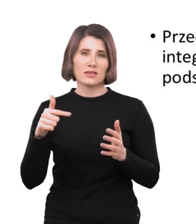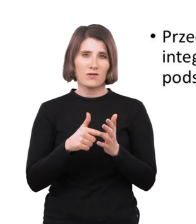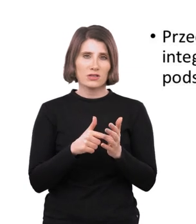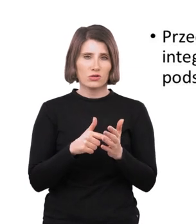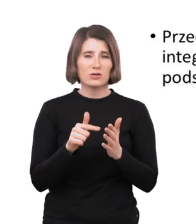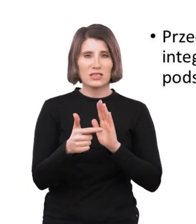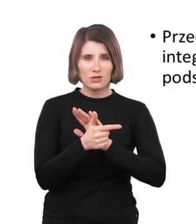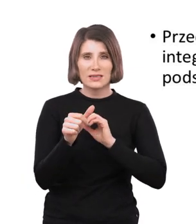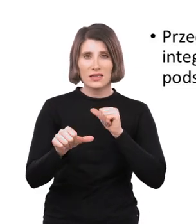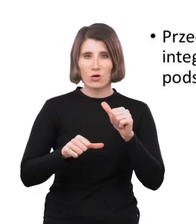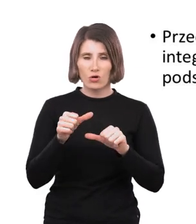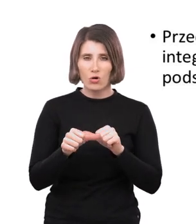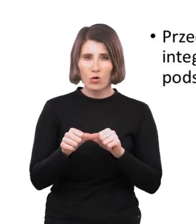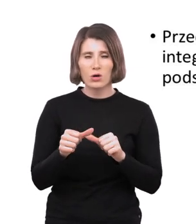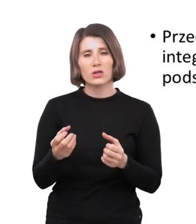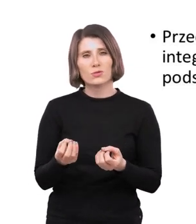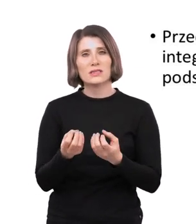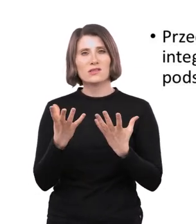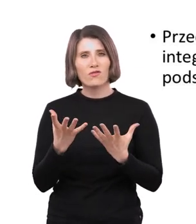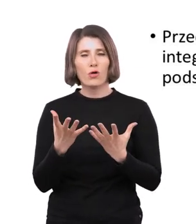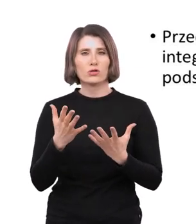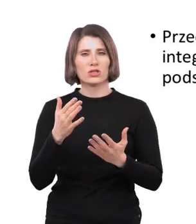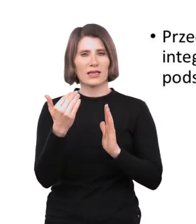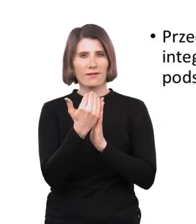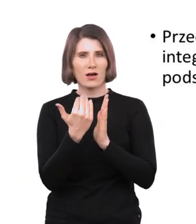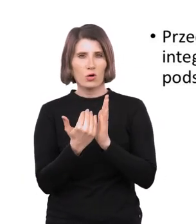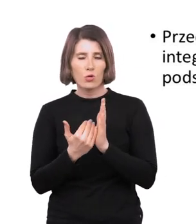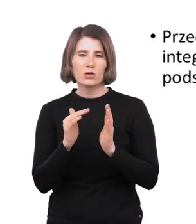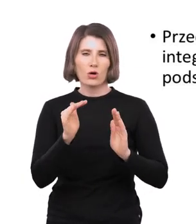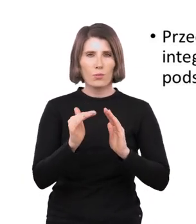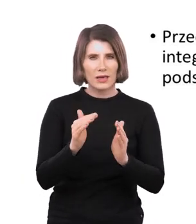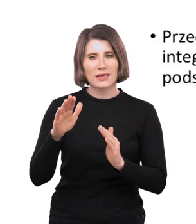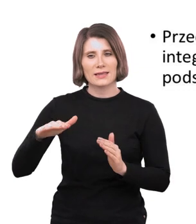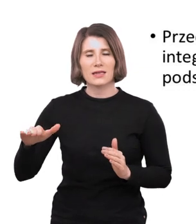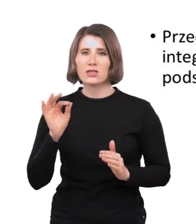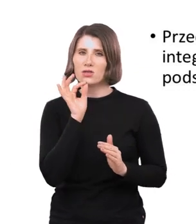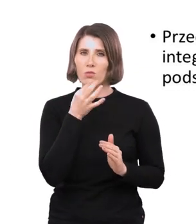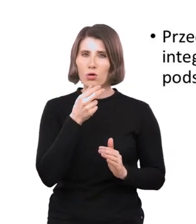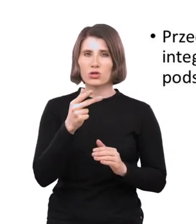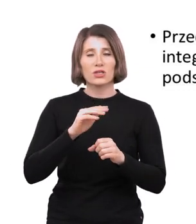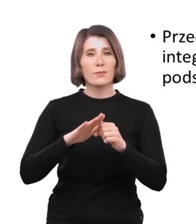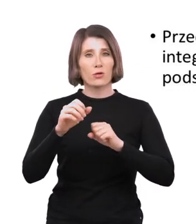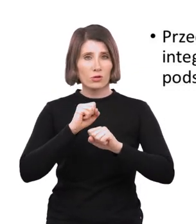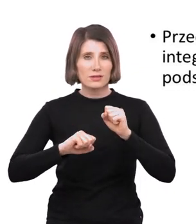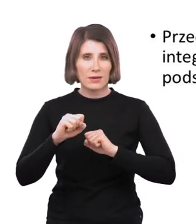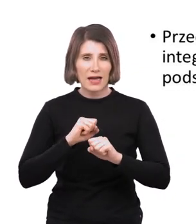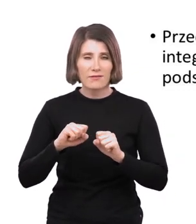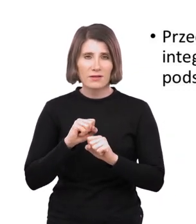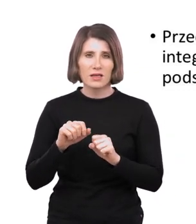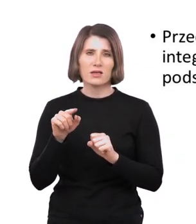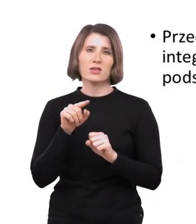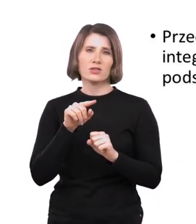sprawie organizowania warunków kształcenia, wychowania, opieki dla dzieci i młodzieży niepełnosprawnych, niedostosowanych społecznie i